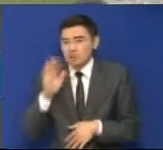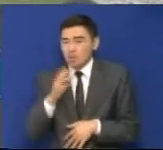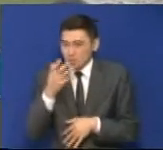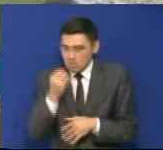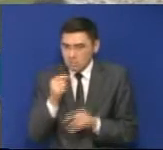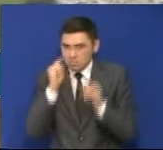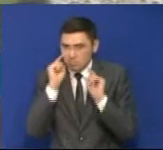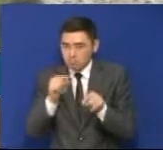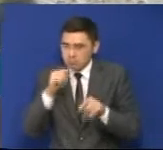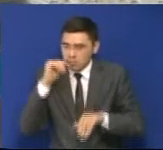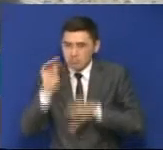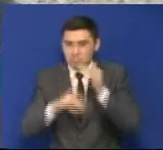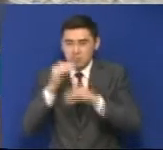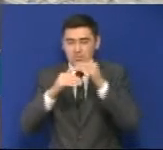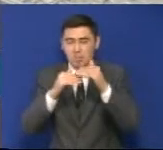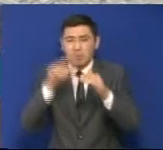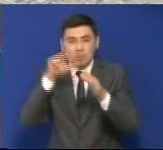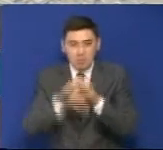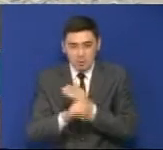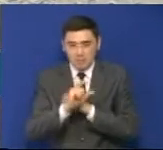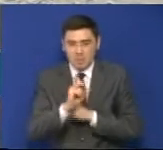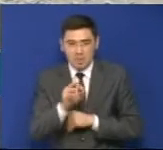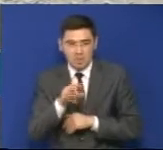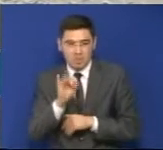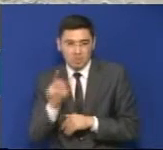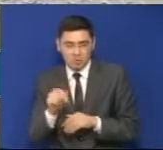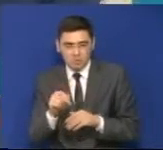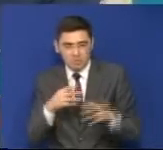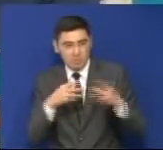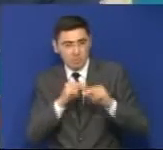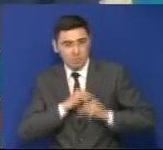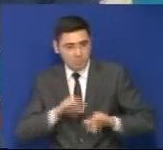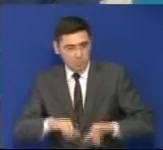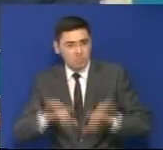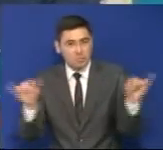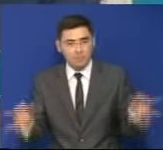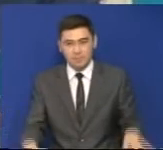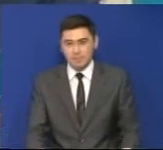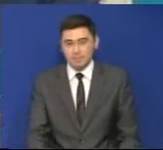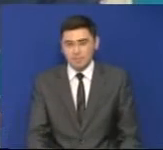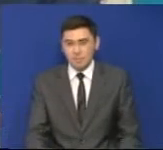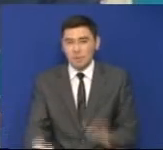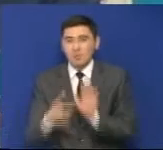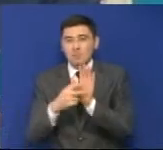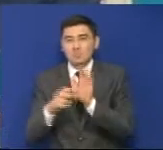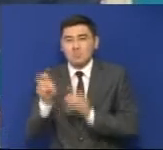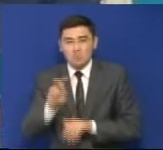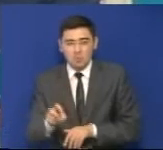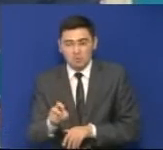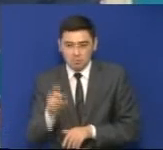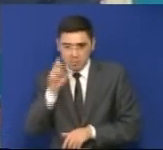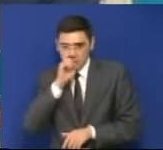басты мақсат әрине алдымен сауда-экономикалық байланыстың керегесін кеңейту. Бұл жақсы үрдіс, бірақ жеткілікті